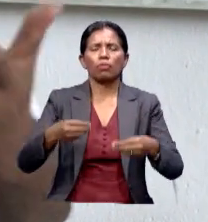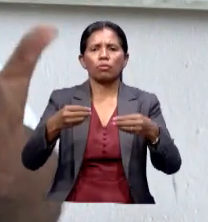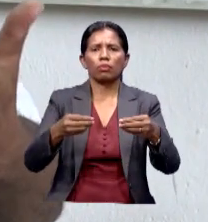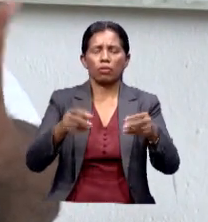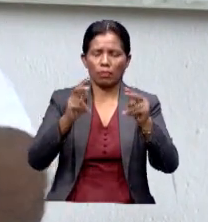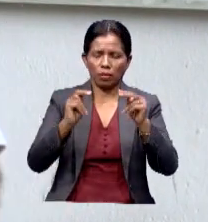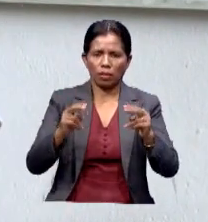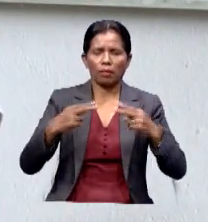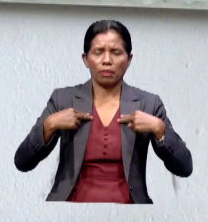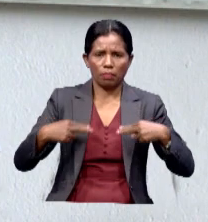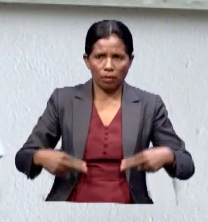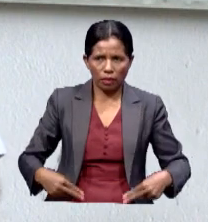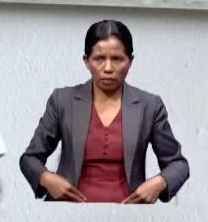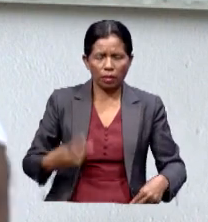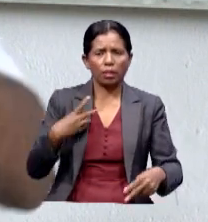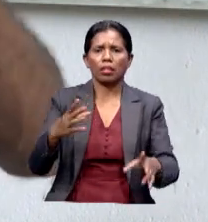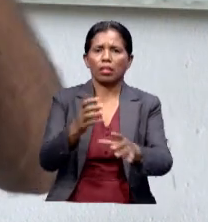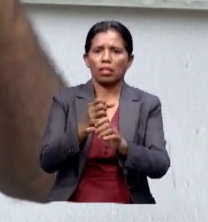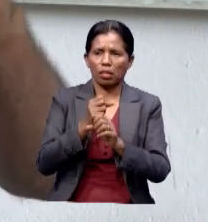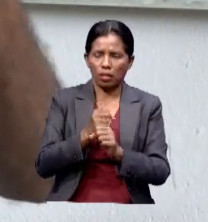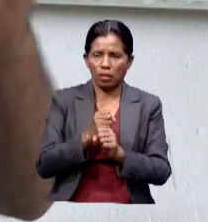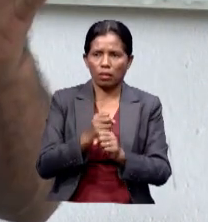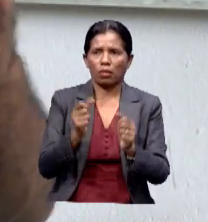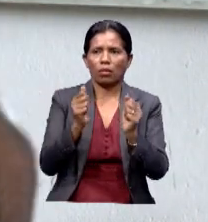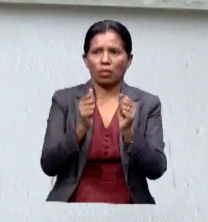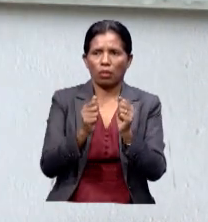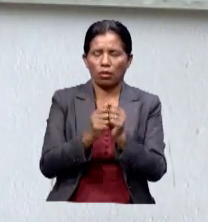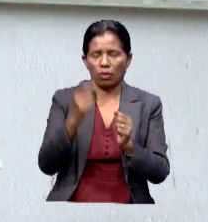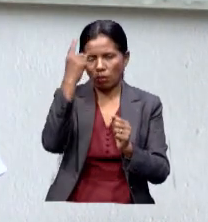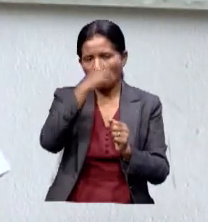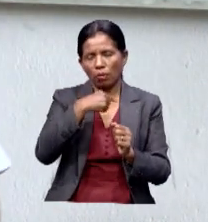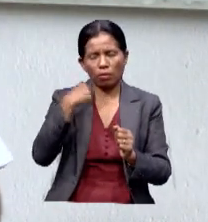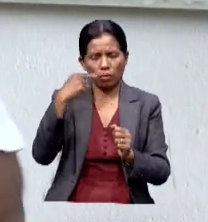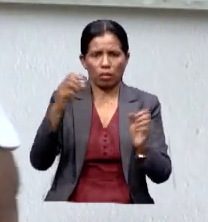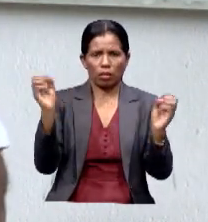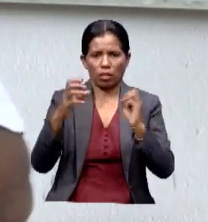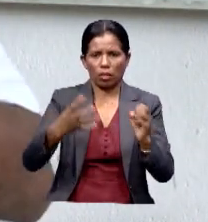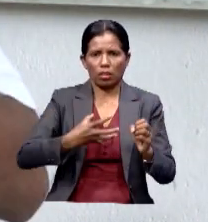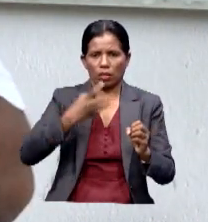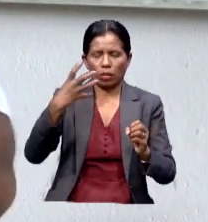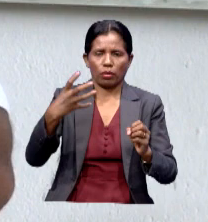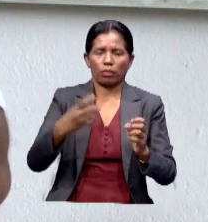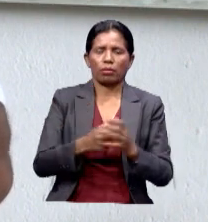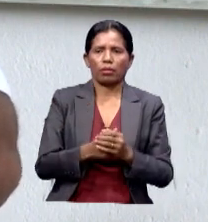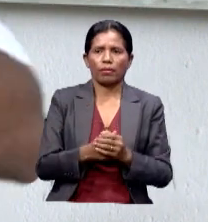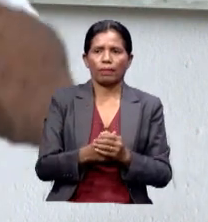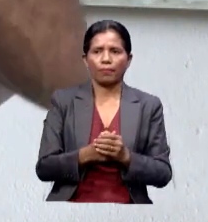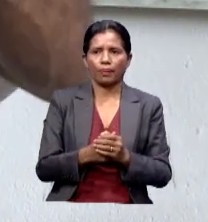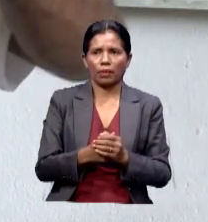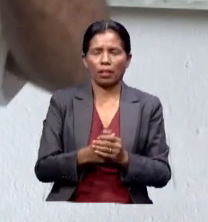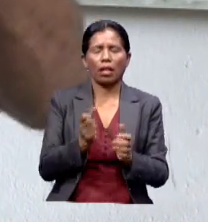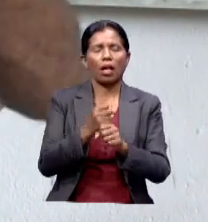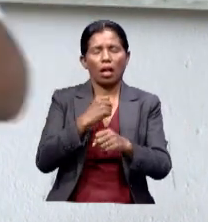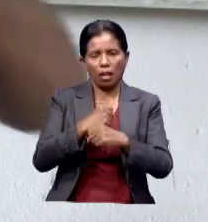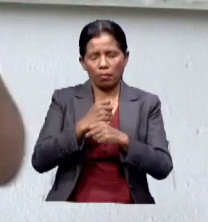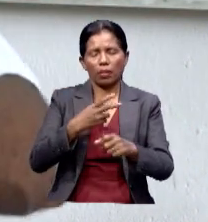necessário humano ida e te que simu ho o ida ne bemak la o intos o ho halo para